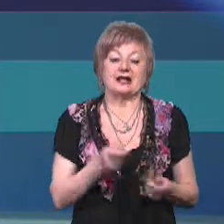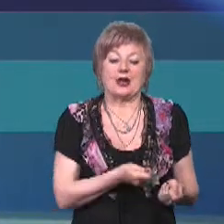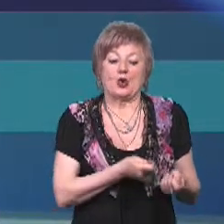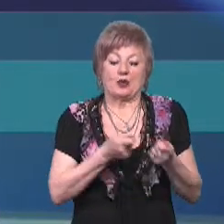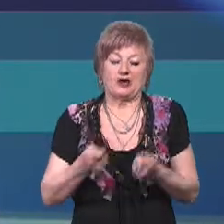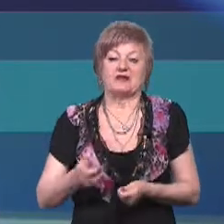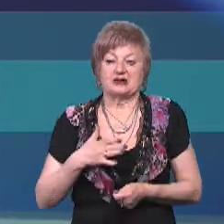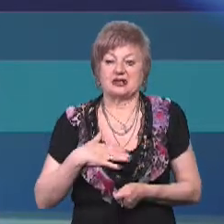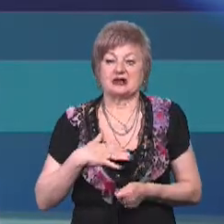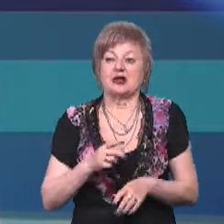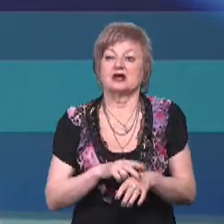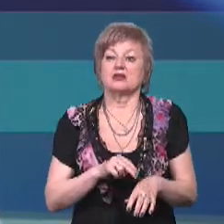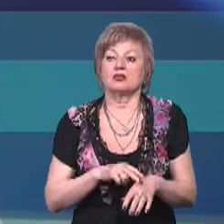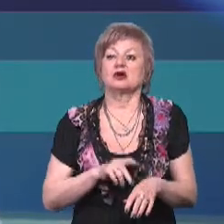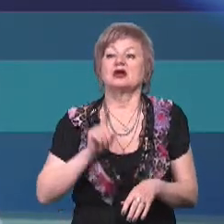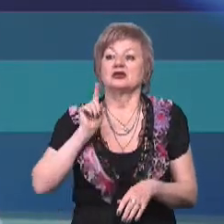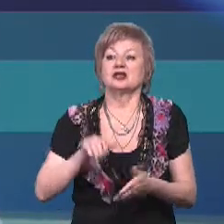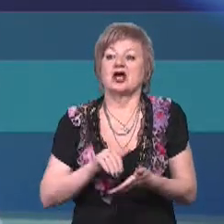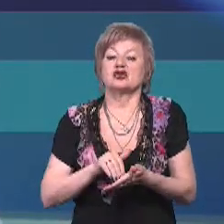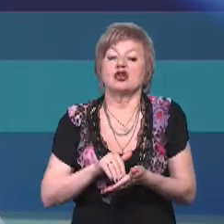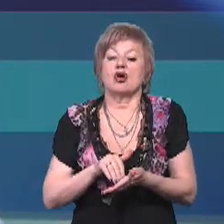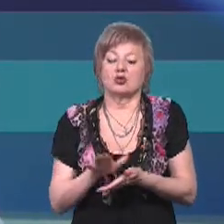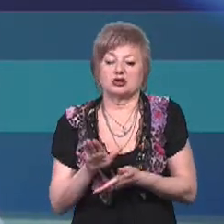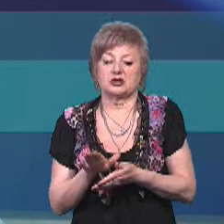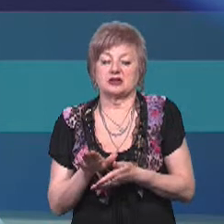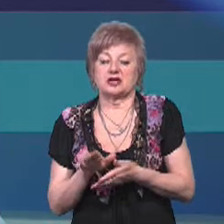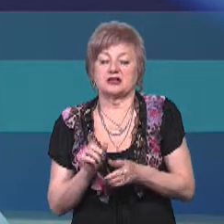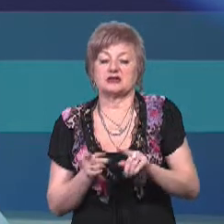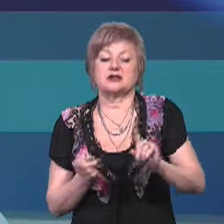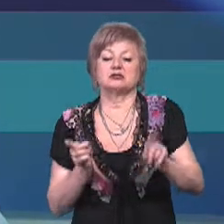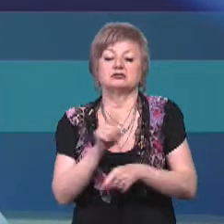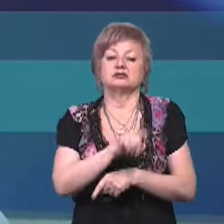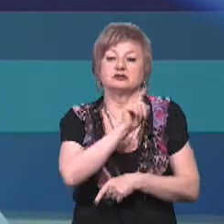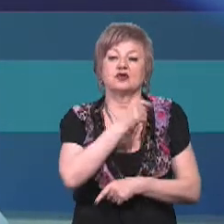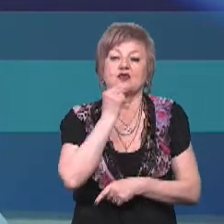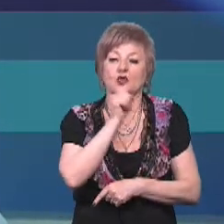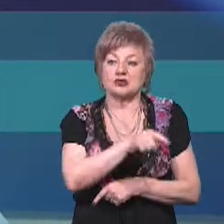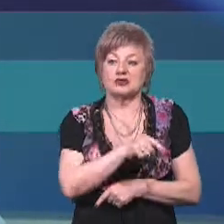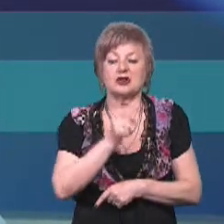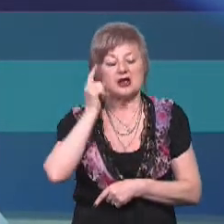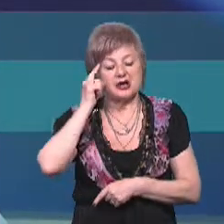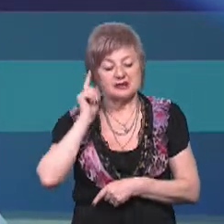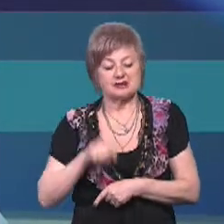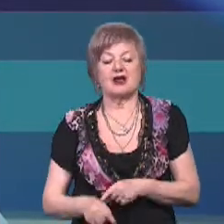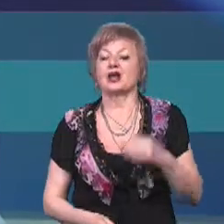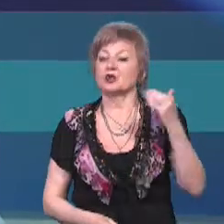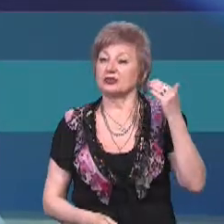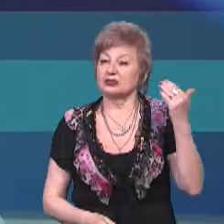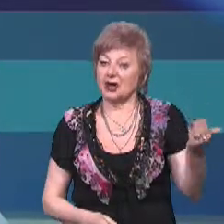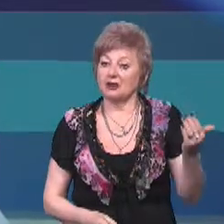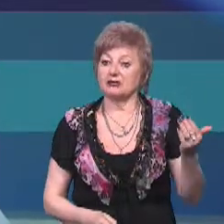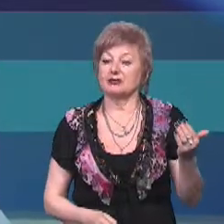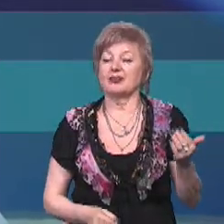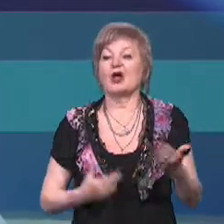наші правоохоронці, навіть відмовились переходити на ту територію. Вони розуміли, що там їм, хоча вони